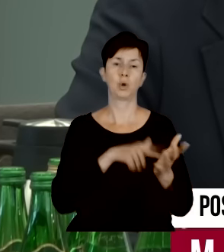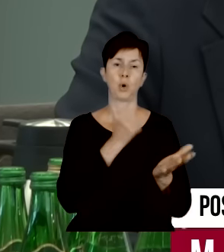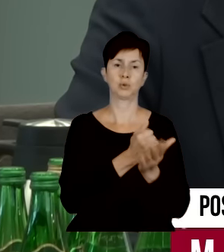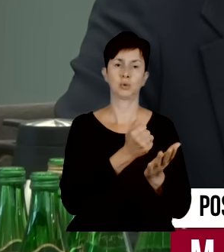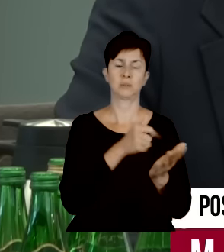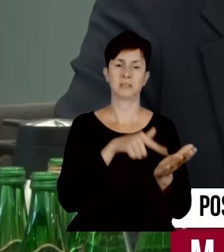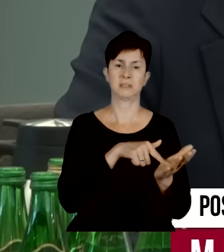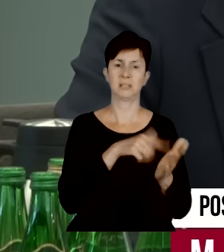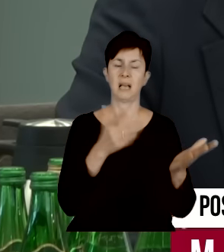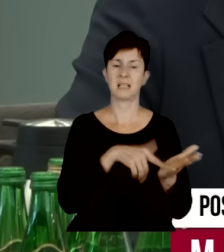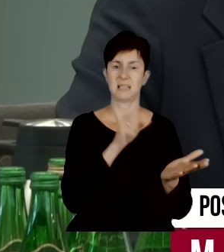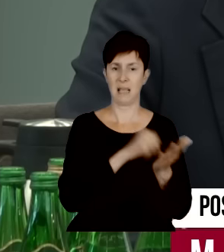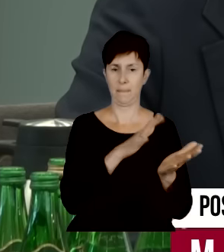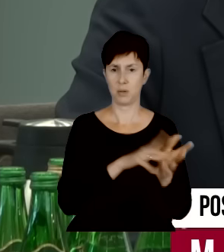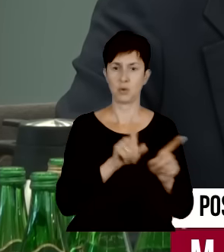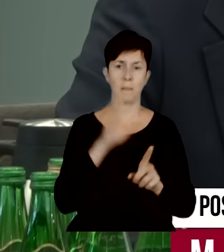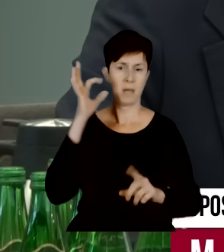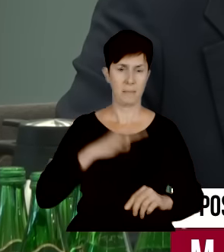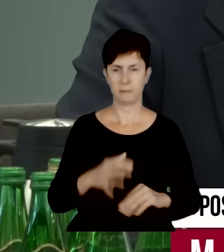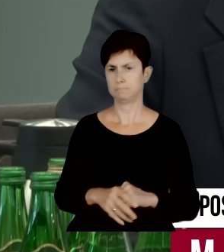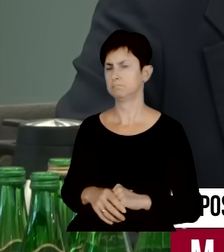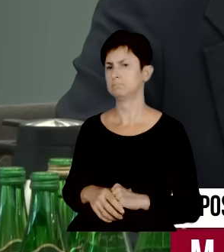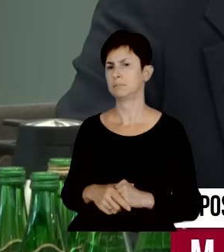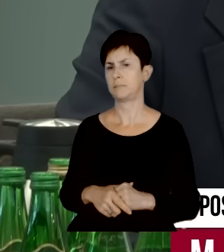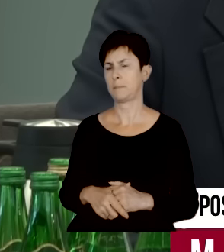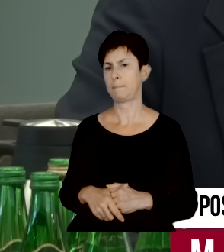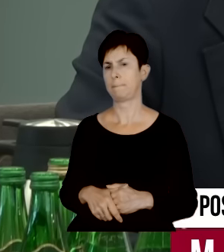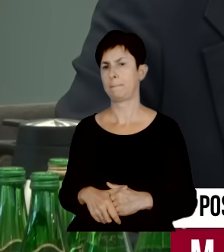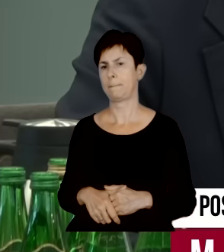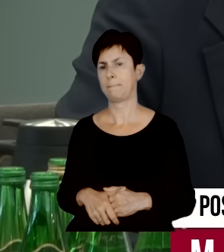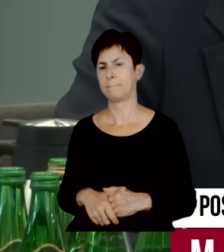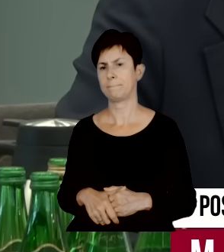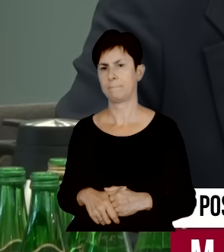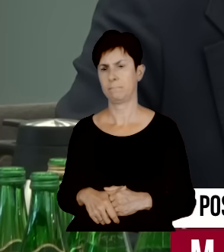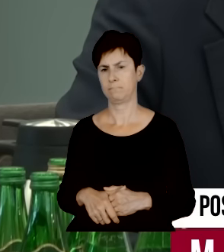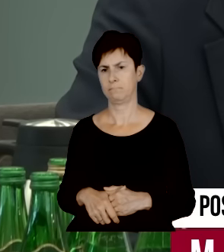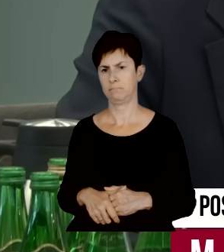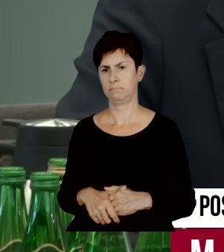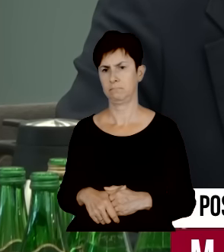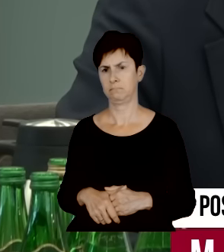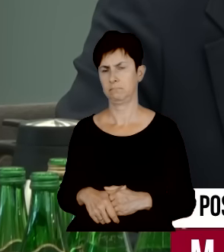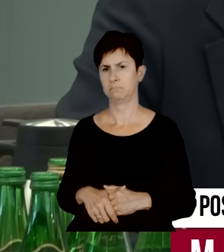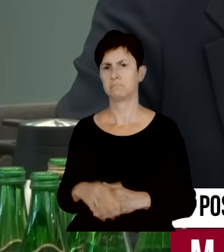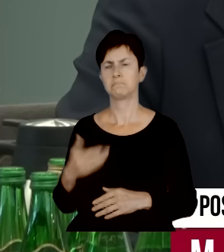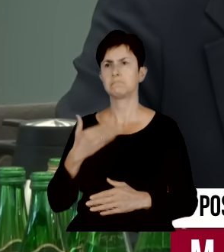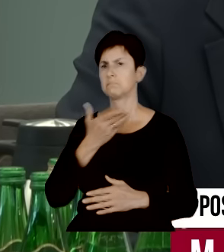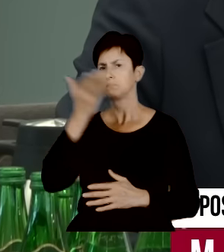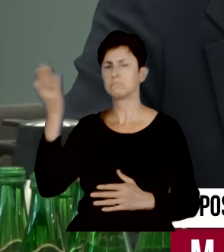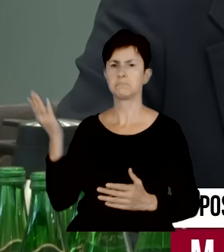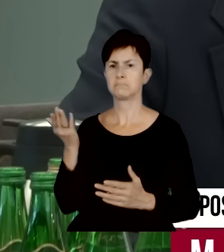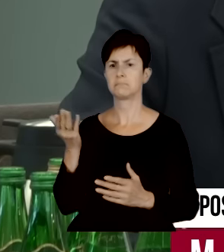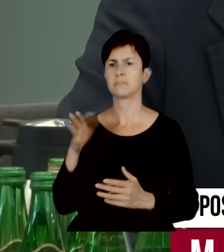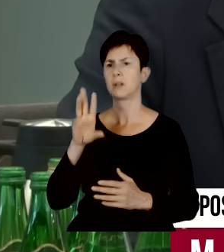to informacje spływały do państwa o wyborach gdzie indziej bo jeszcze nie zdążyły spłynąć po tych co się wydarzyło w